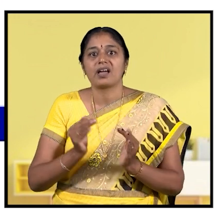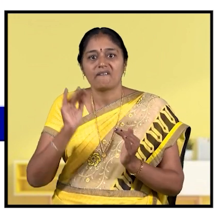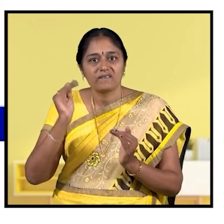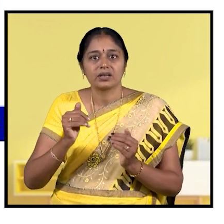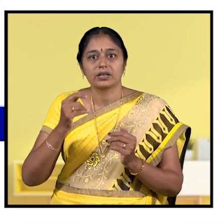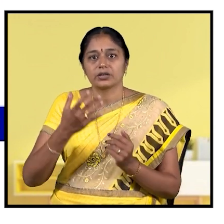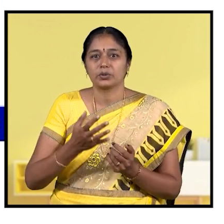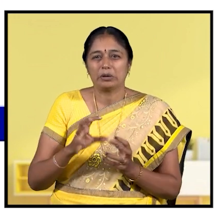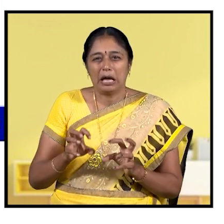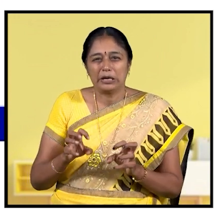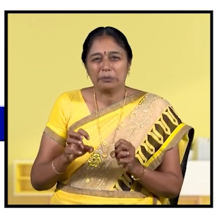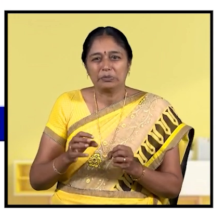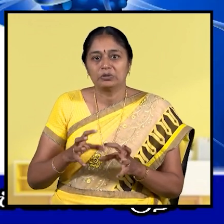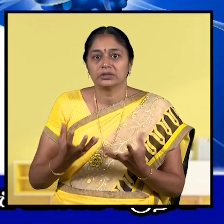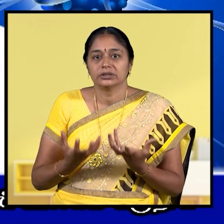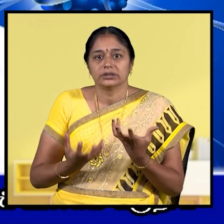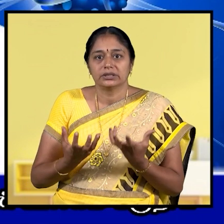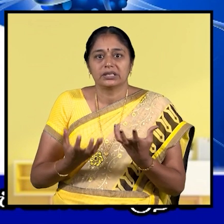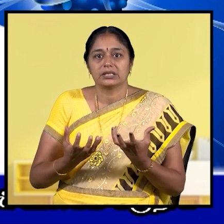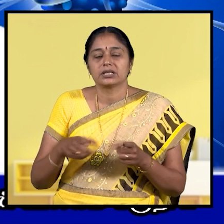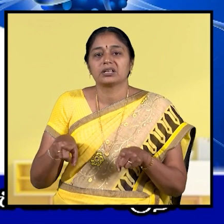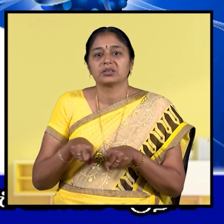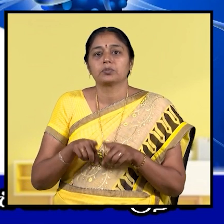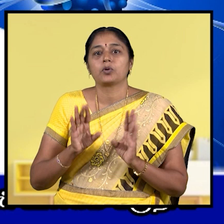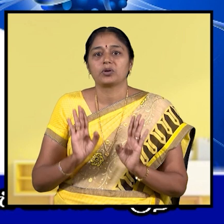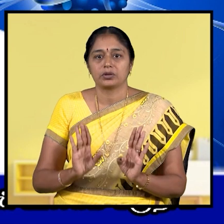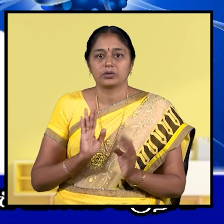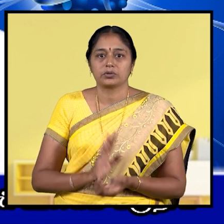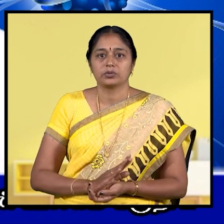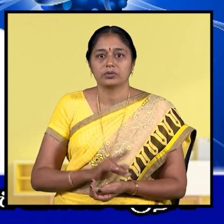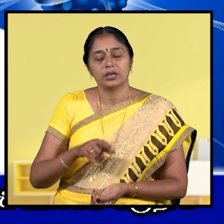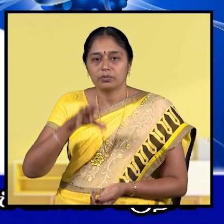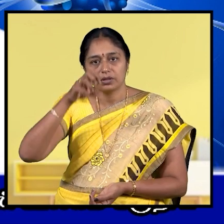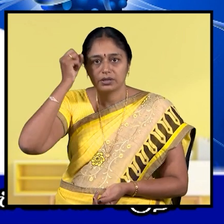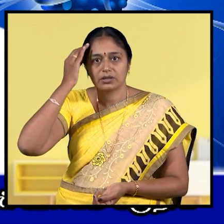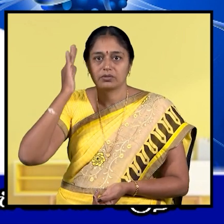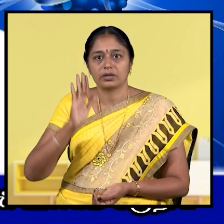அரிப்பு, ரத்தப்போக்கு மற்றும் எரிச்சல் போன்ற உணர்வுலாம் இருந்துச்சுனாக்க இது வந்து நம்மளுக்கு அந்த நோய் இருக்குன்னு தெரிஞ்சுக்கலாம்.